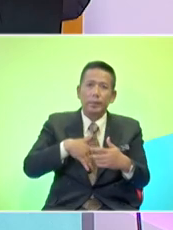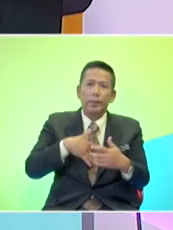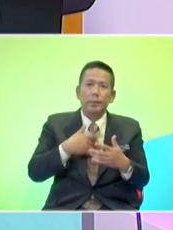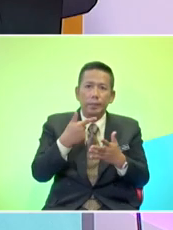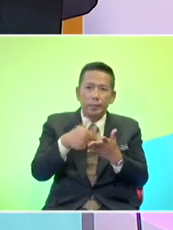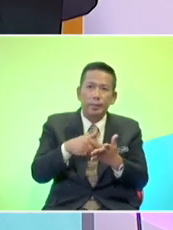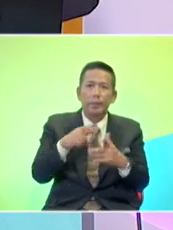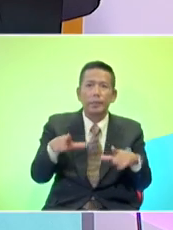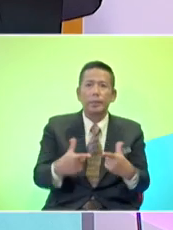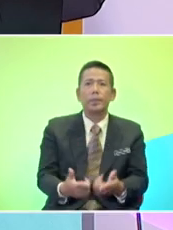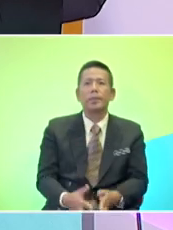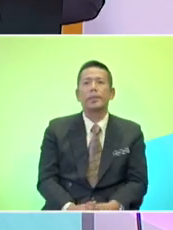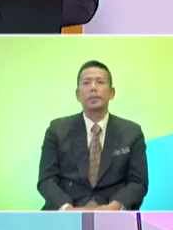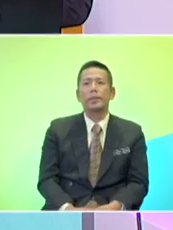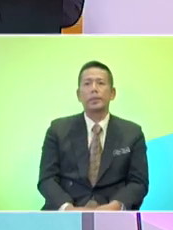tengok video ini